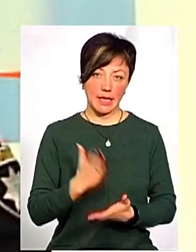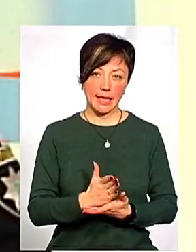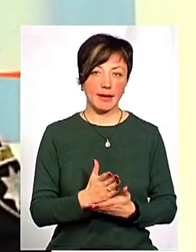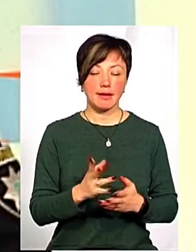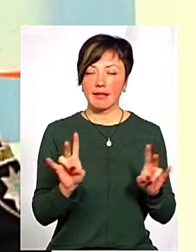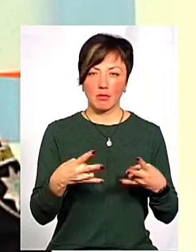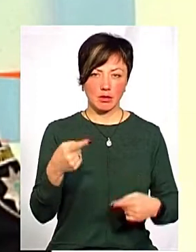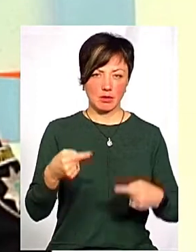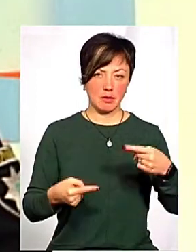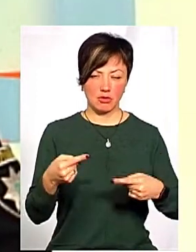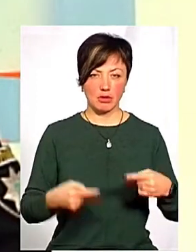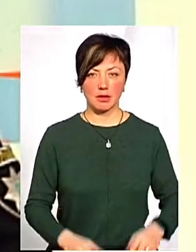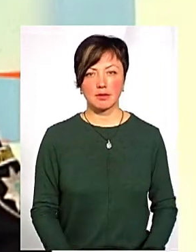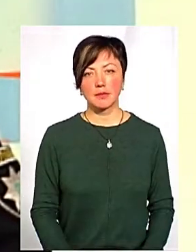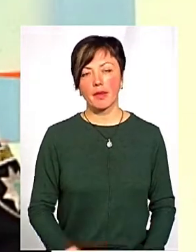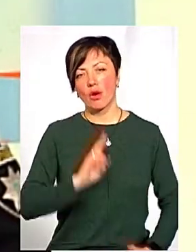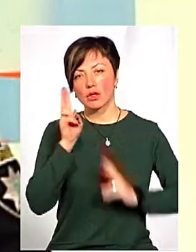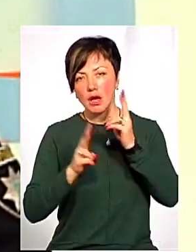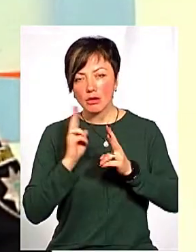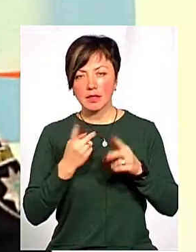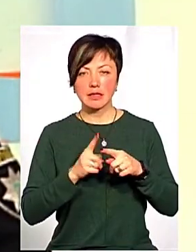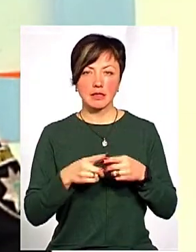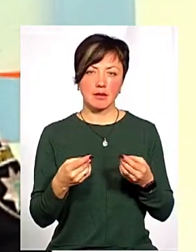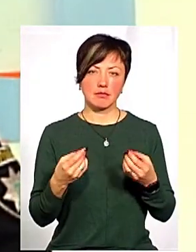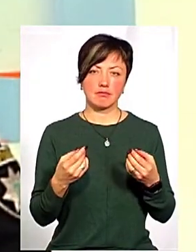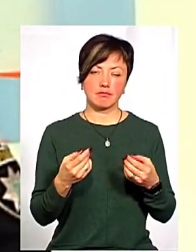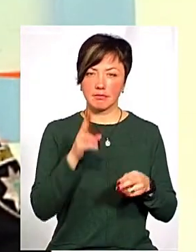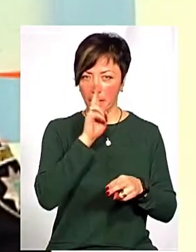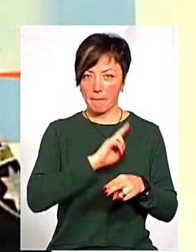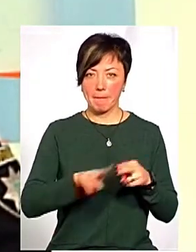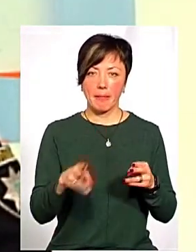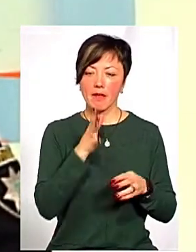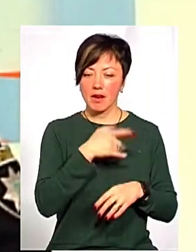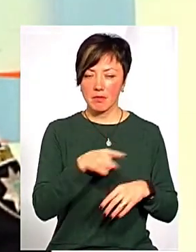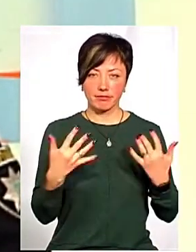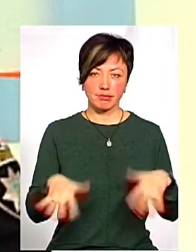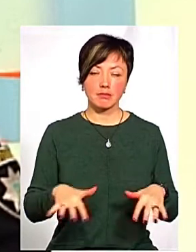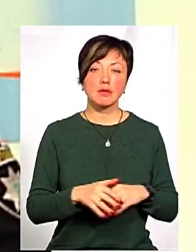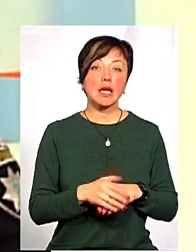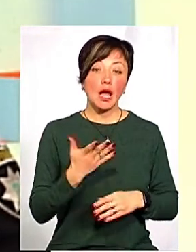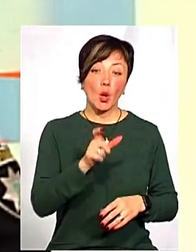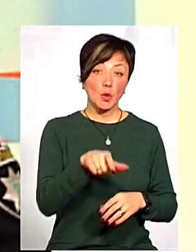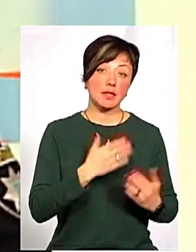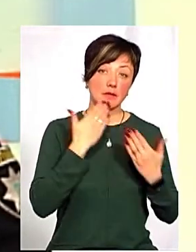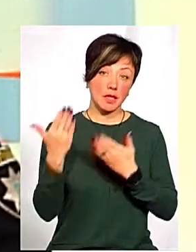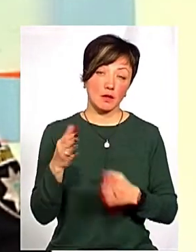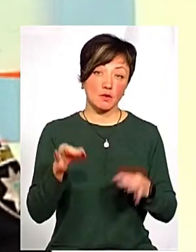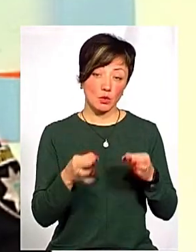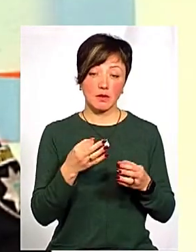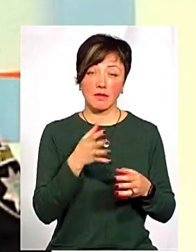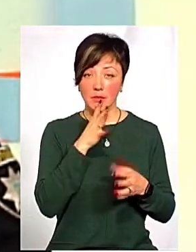з яким не потрібно спорити, оскаржувати, це тільки витрачений час як і людини, яка буде звертатися в суд, так